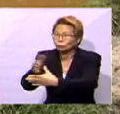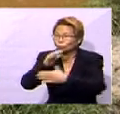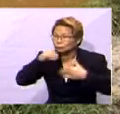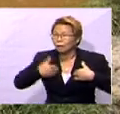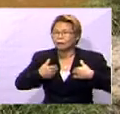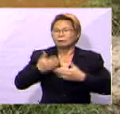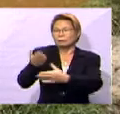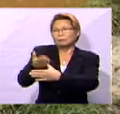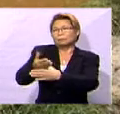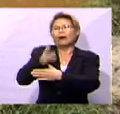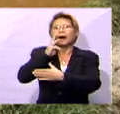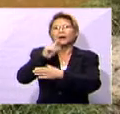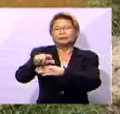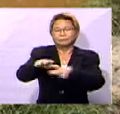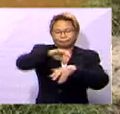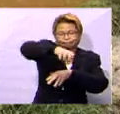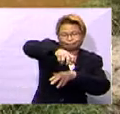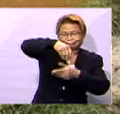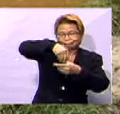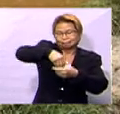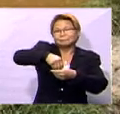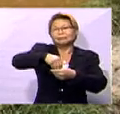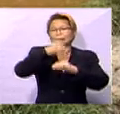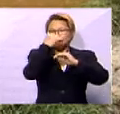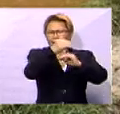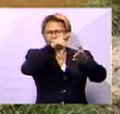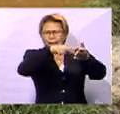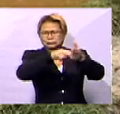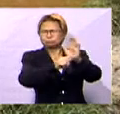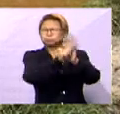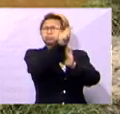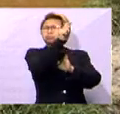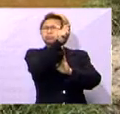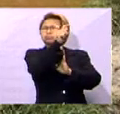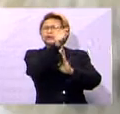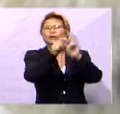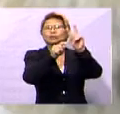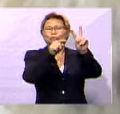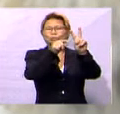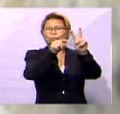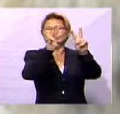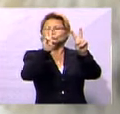yang diterima pengguna. Kandungan amonia berada di paras bacaan yang tinggi iaitu